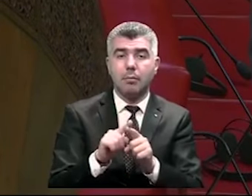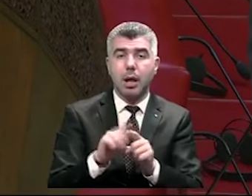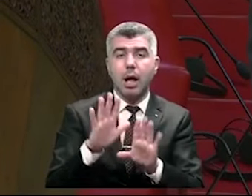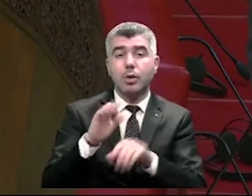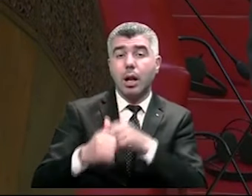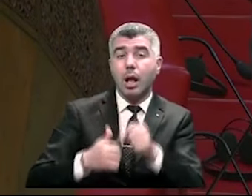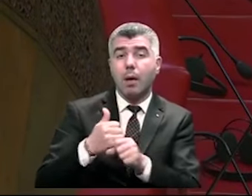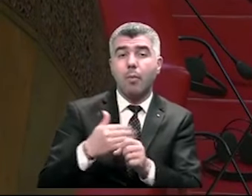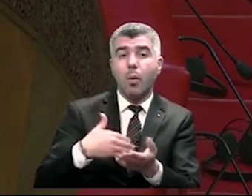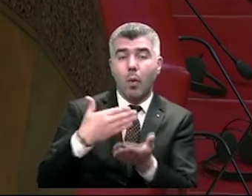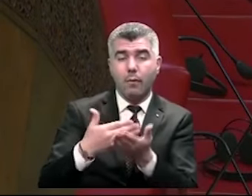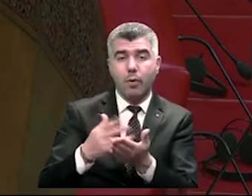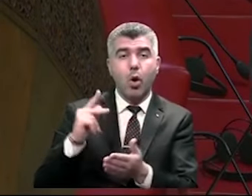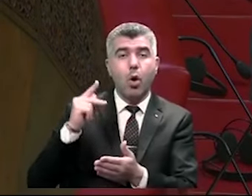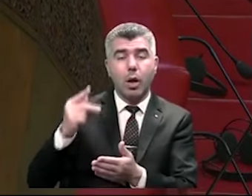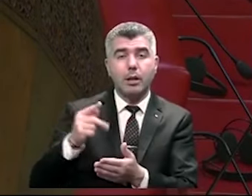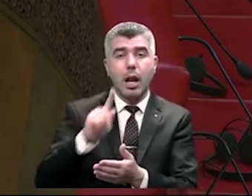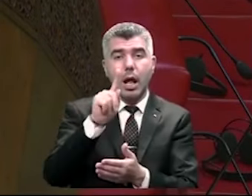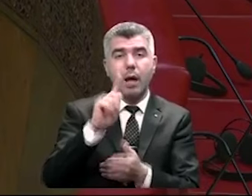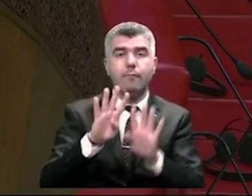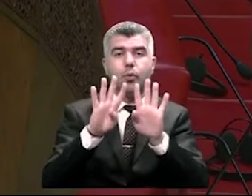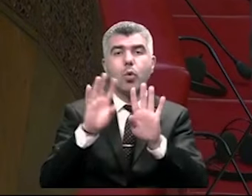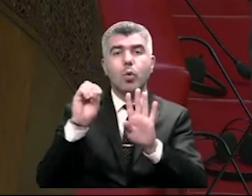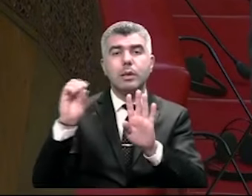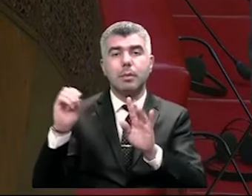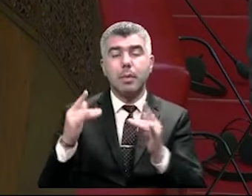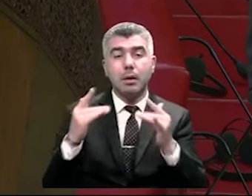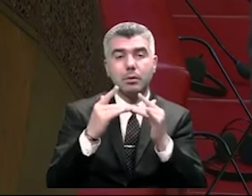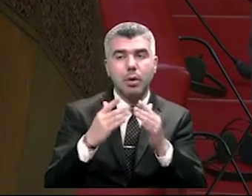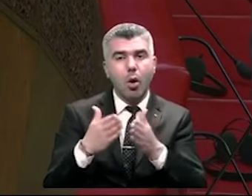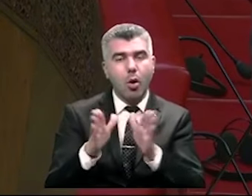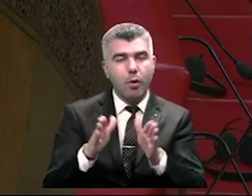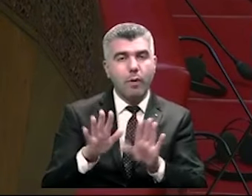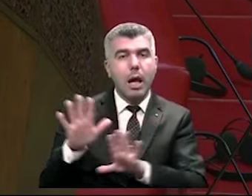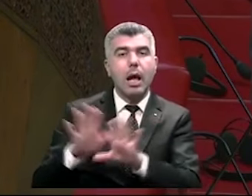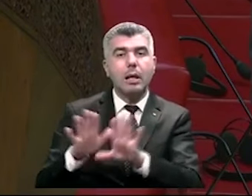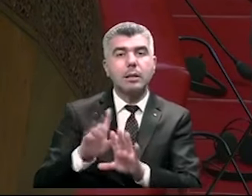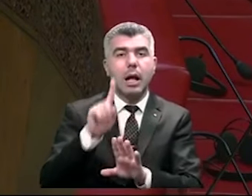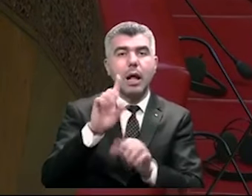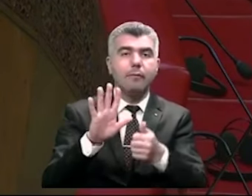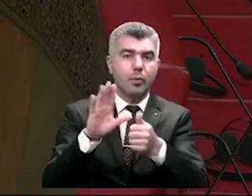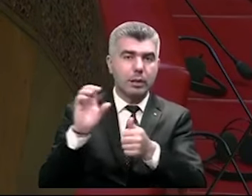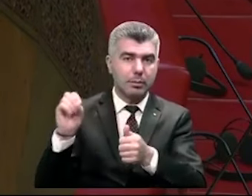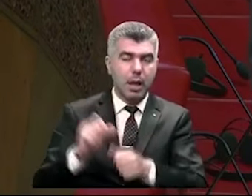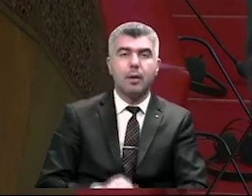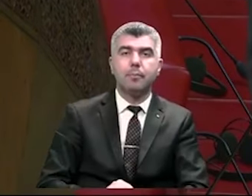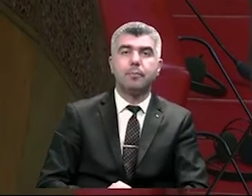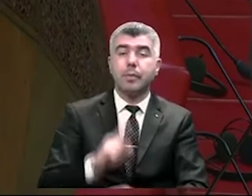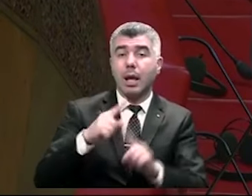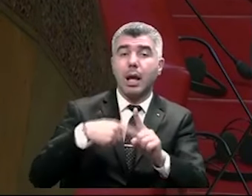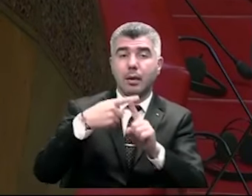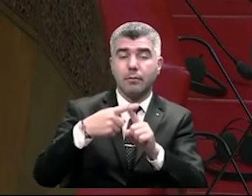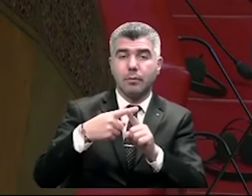سنوات القنيطره 1800 سرير اللي حلت دابا اكادير 1600 بالاضافه